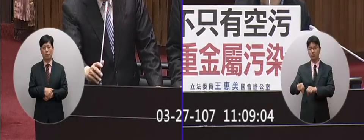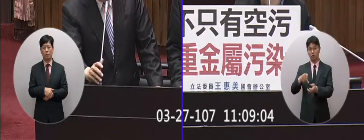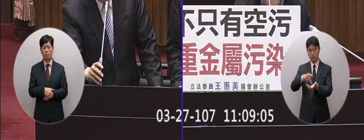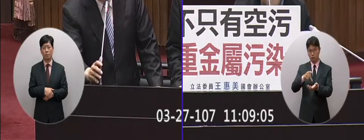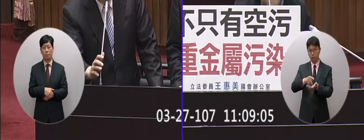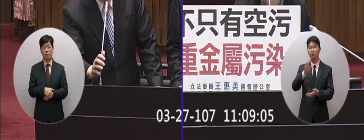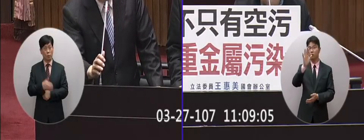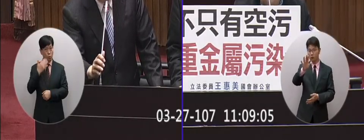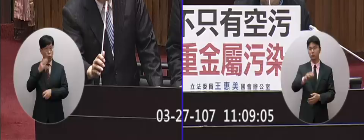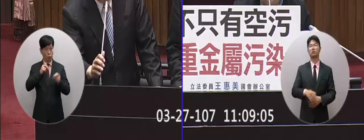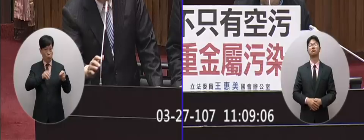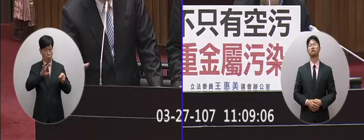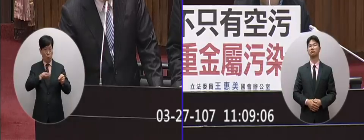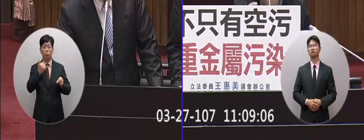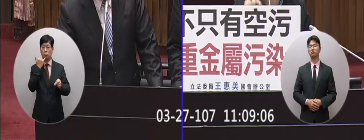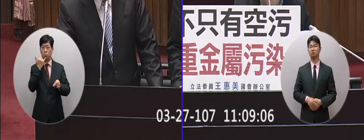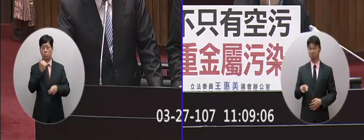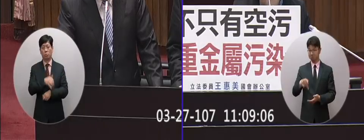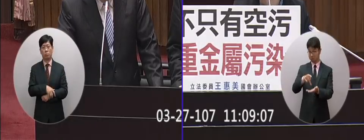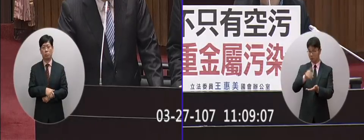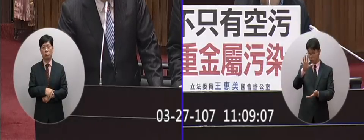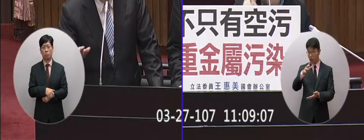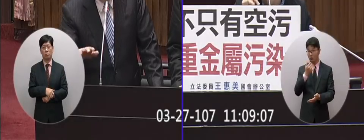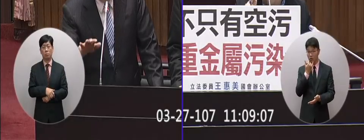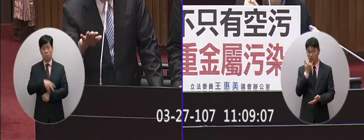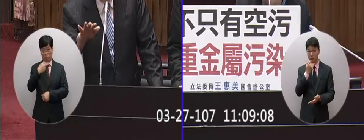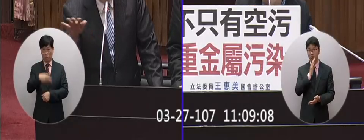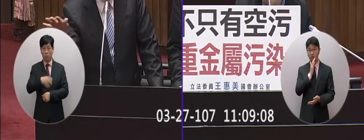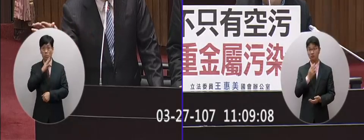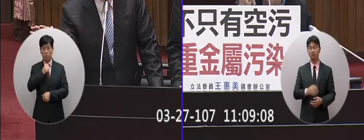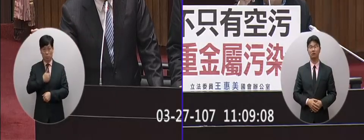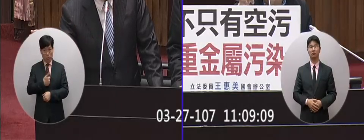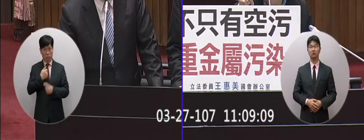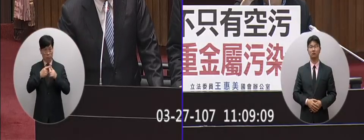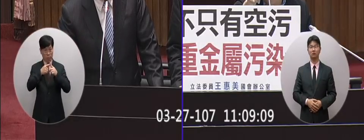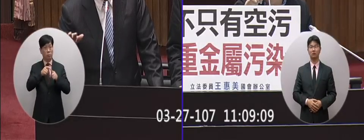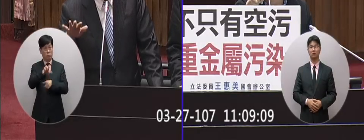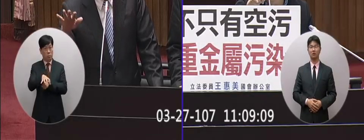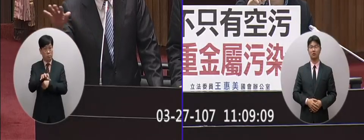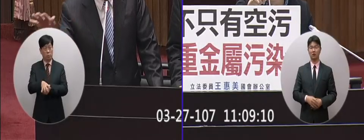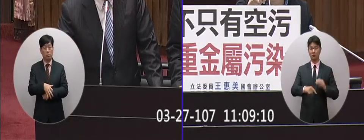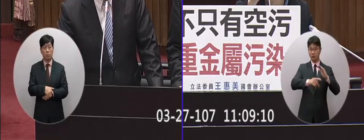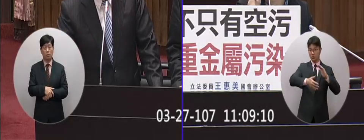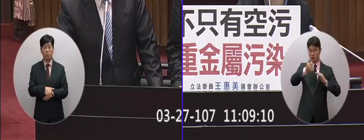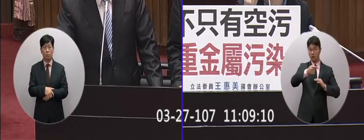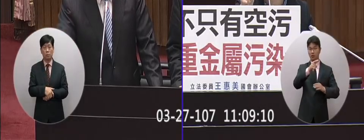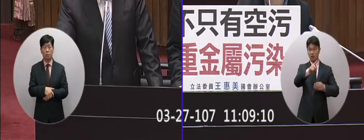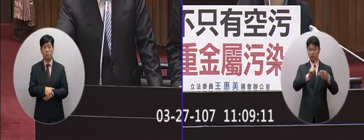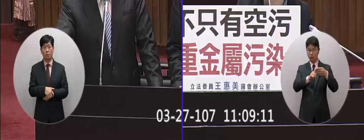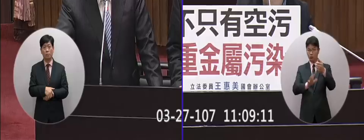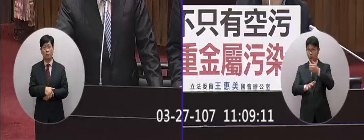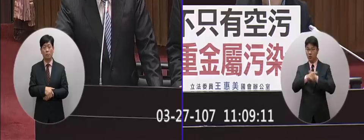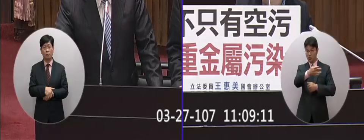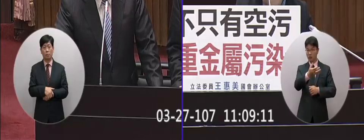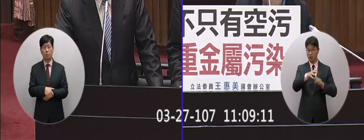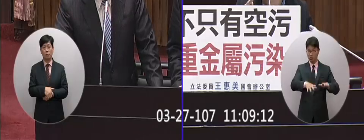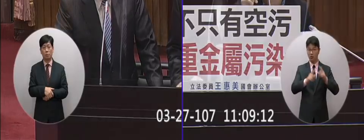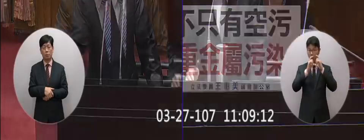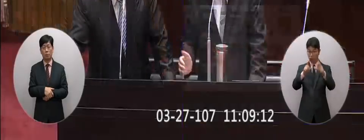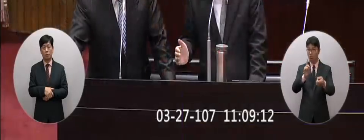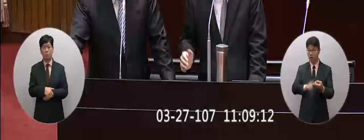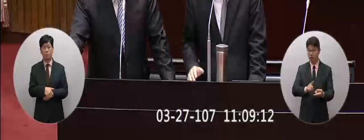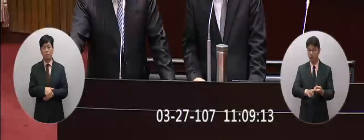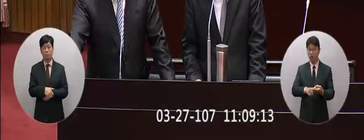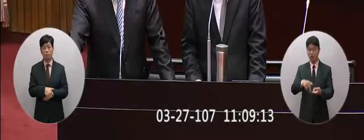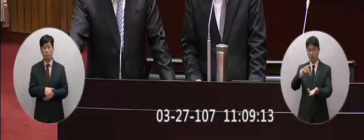约哦。 只要有租约就可以了。 有租约就可以哈。 而且要实际耕作， 我们在那个主委讲的没错吧？有